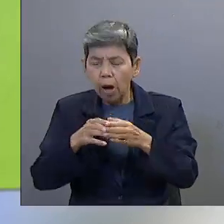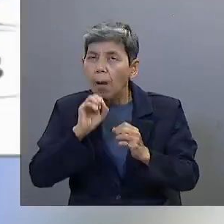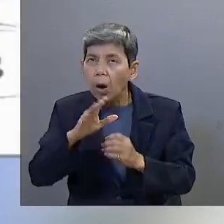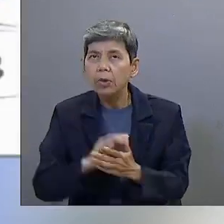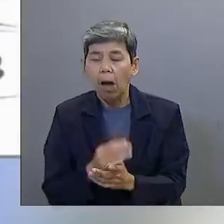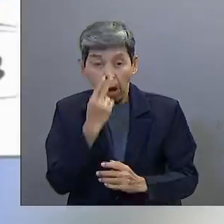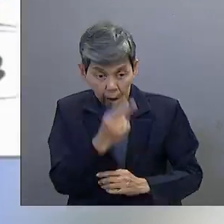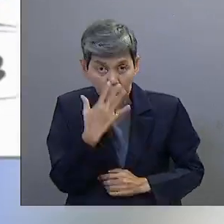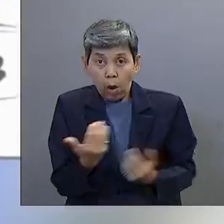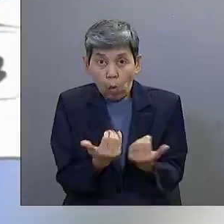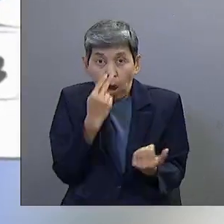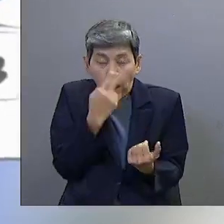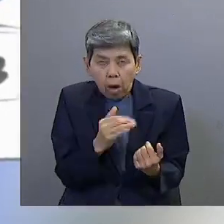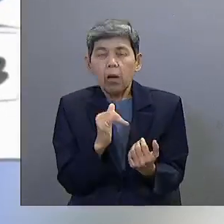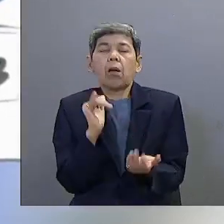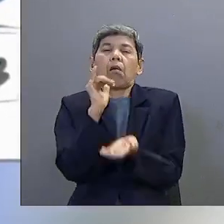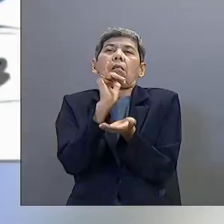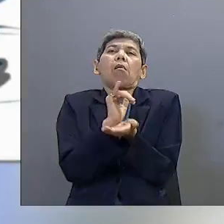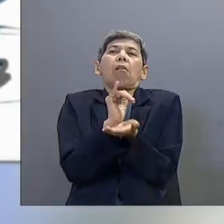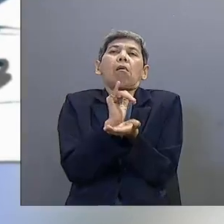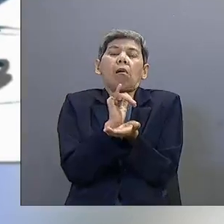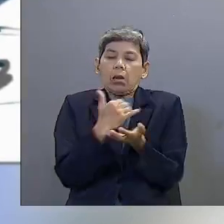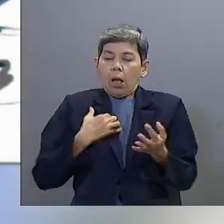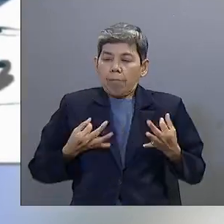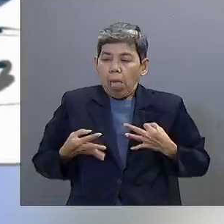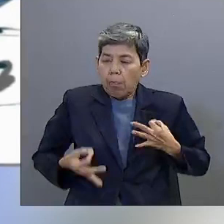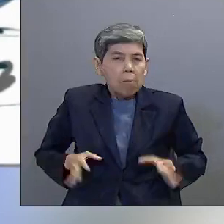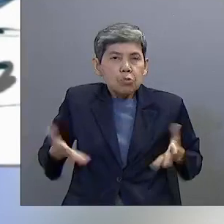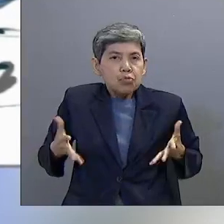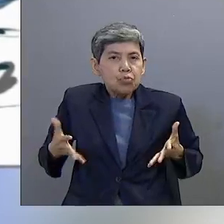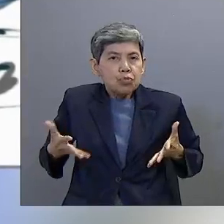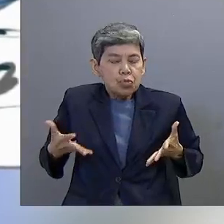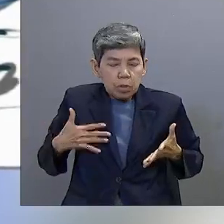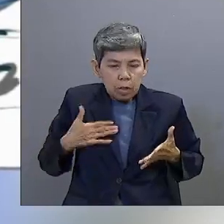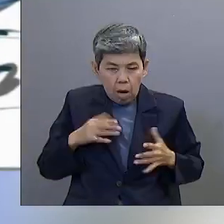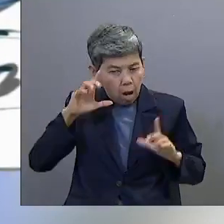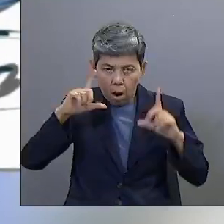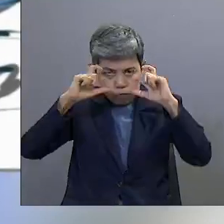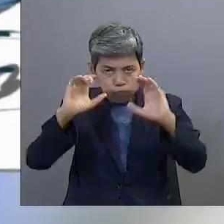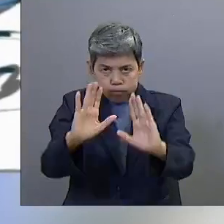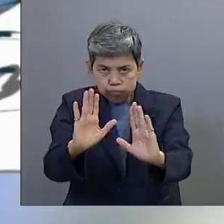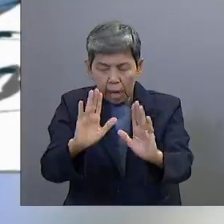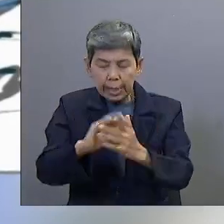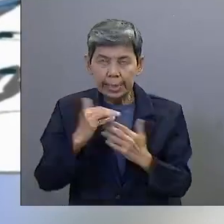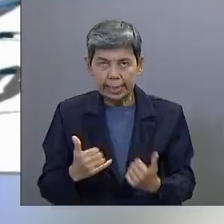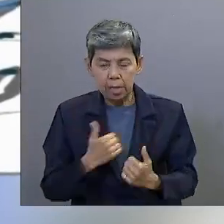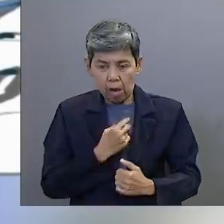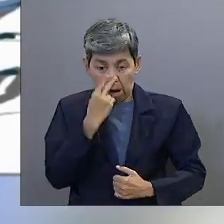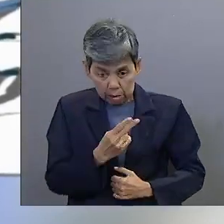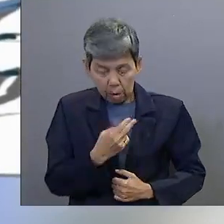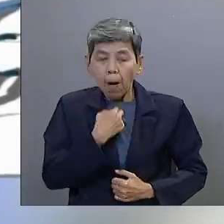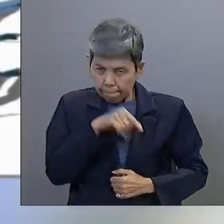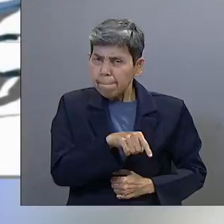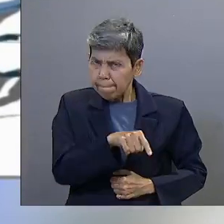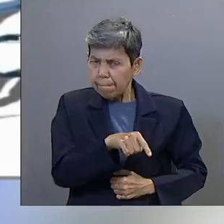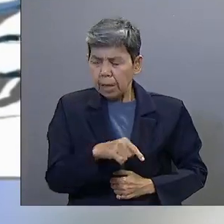พบร่างในมาวินนอนหงายซึ่งสภาพศพไม่เน่าเปื่อยนะคะแต่ว่าไม่สามารถลงรูปได้ทีมค้นหาที่พบร่างเนี่ยยืนยัน